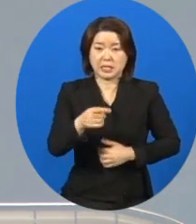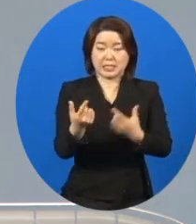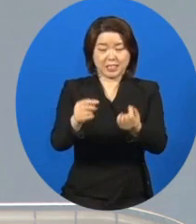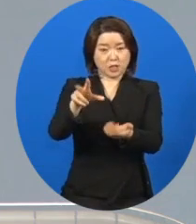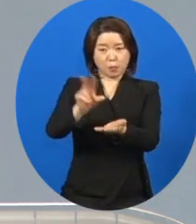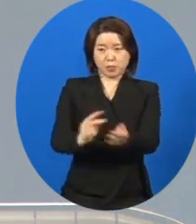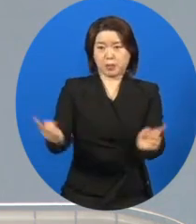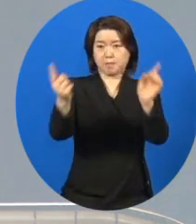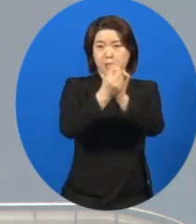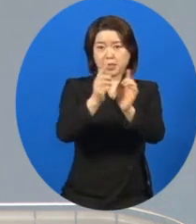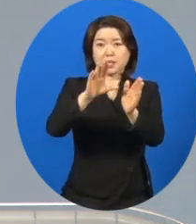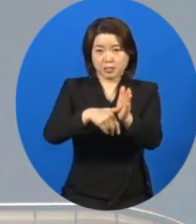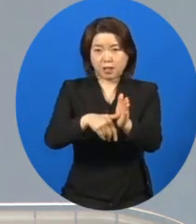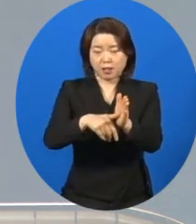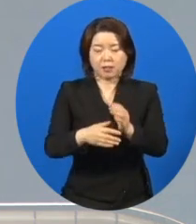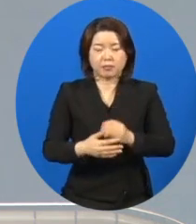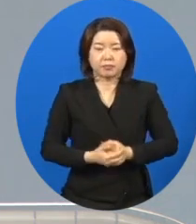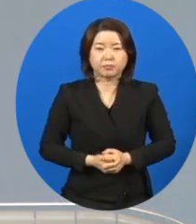문제가 닥칠 때